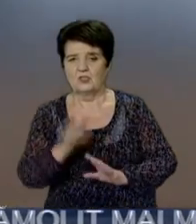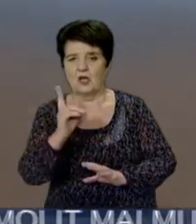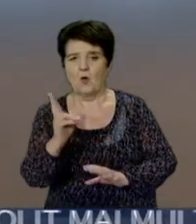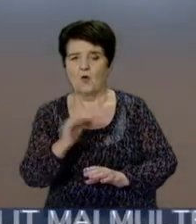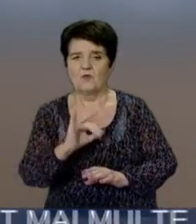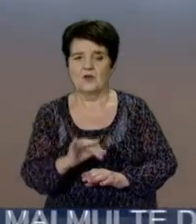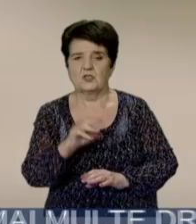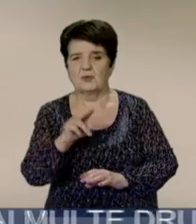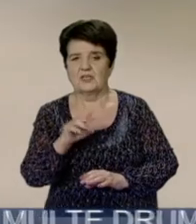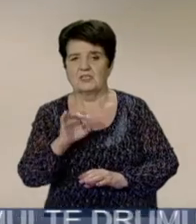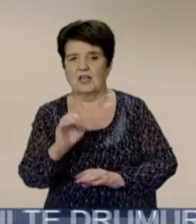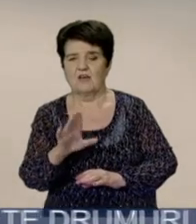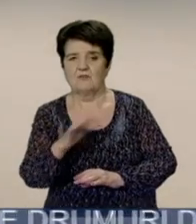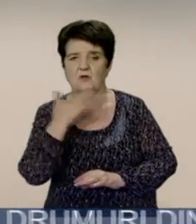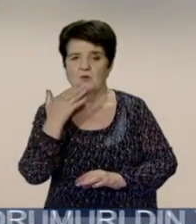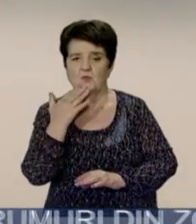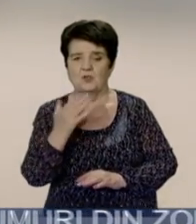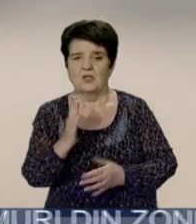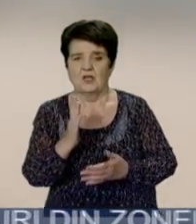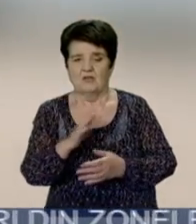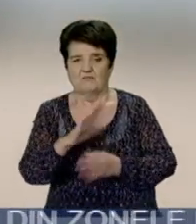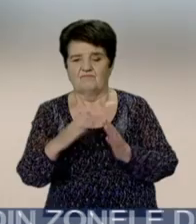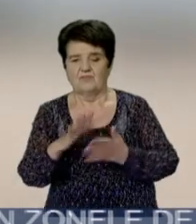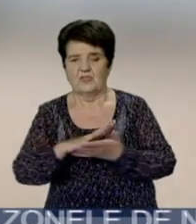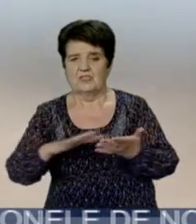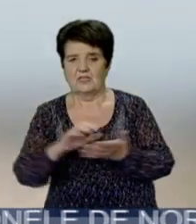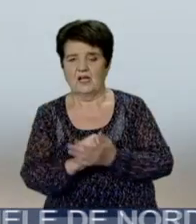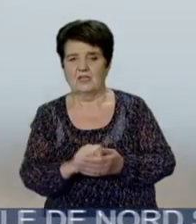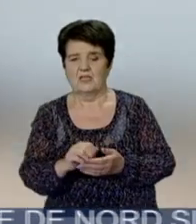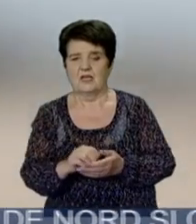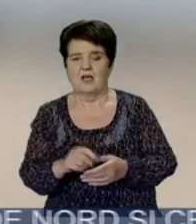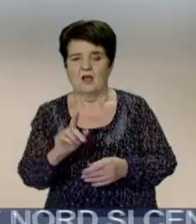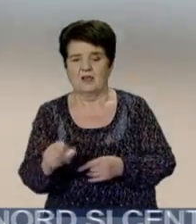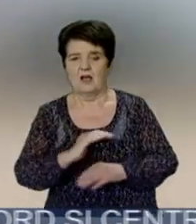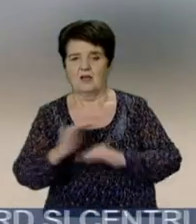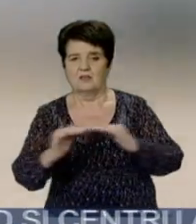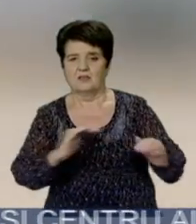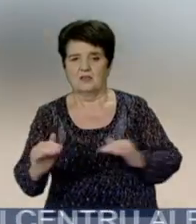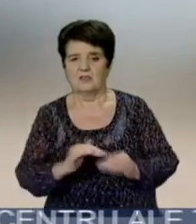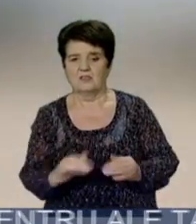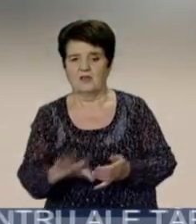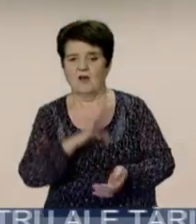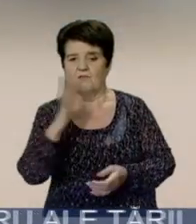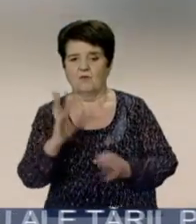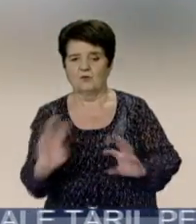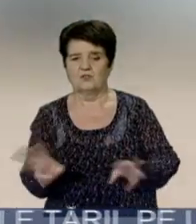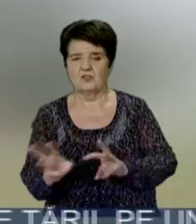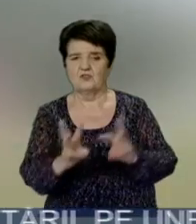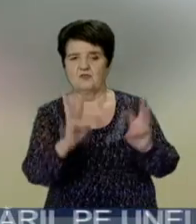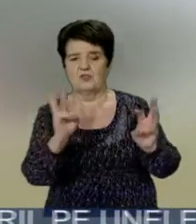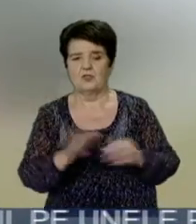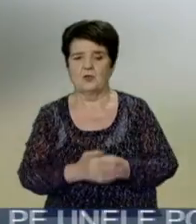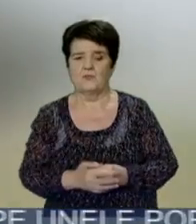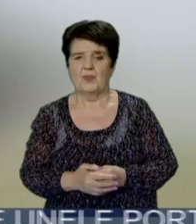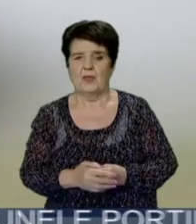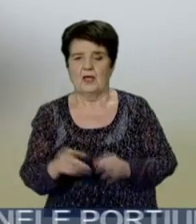și Berislav, unde mai multe așezări sunt aproape distruse în urma luptelor, iar terenuri întinse de păduri și câmpuri au fost cuprinse de incendii. În